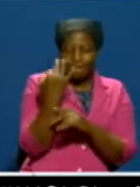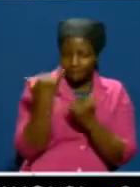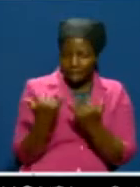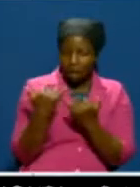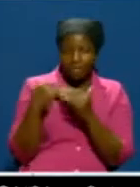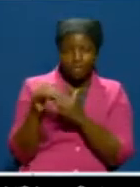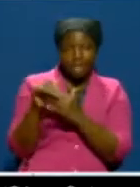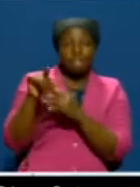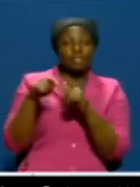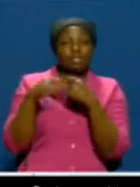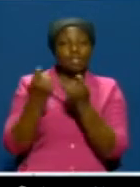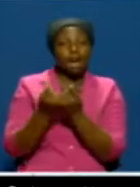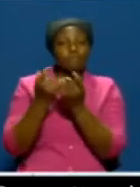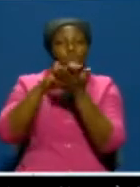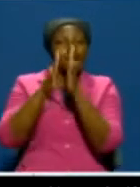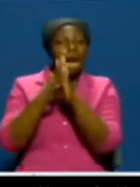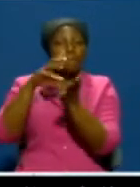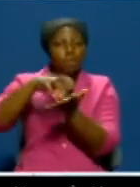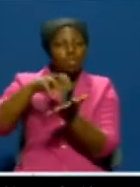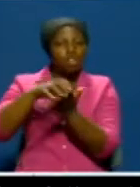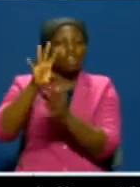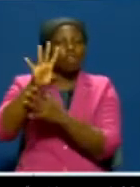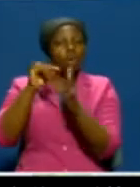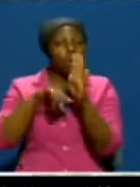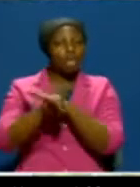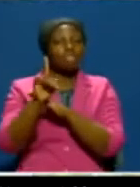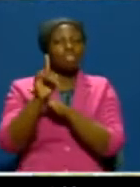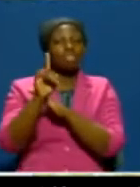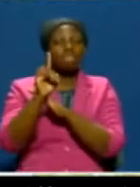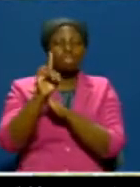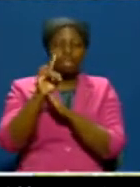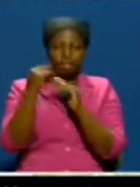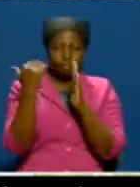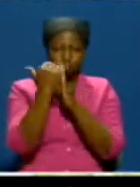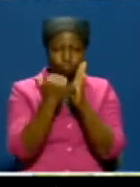hiyo kushikilia nafasi ya 4 ligini kwa sasa.